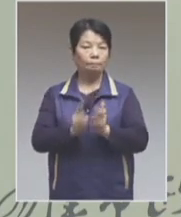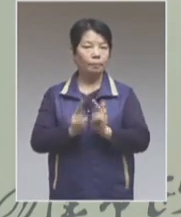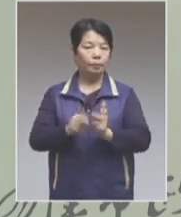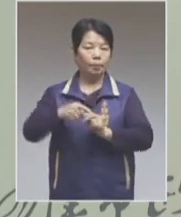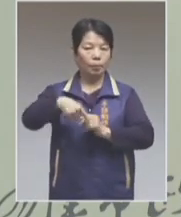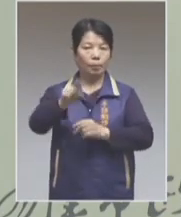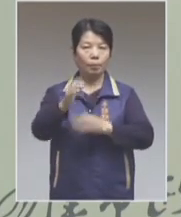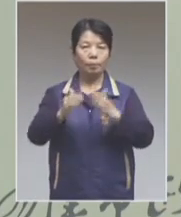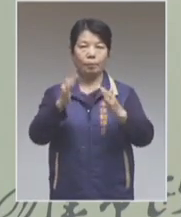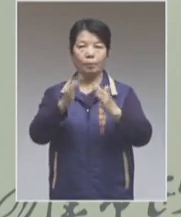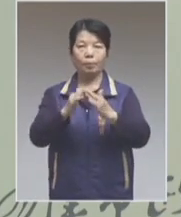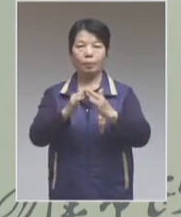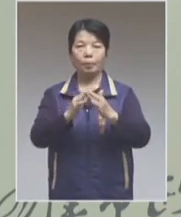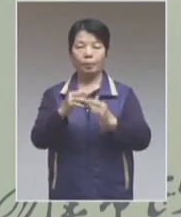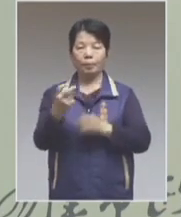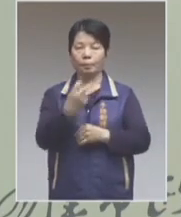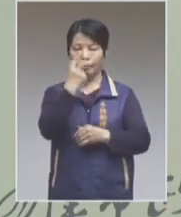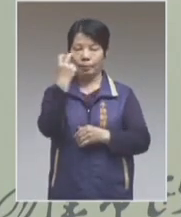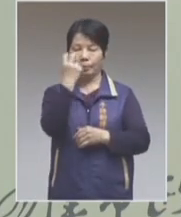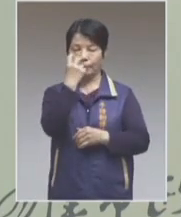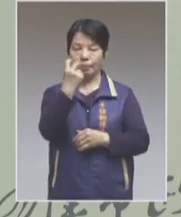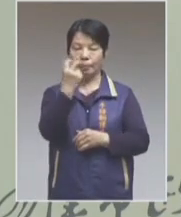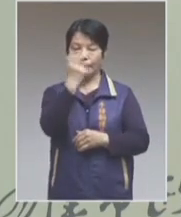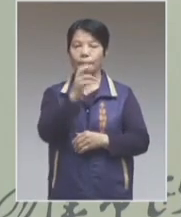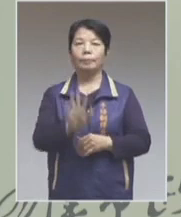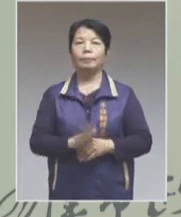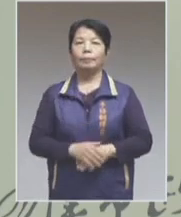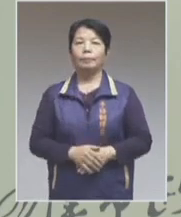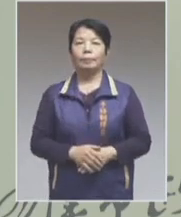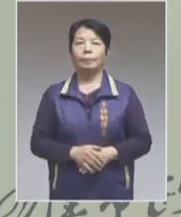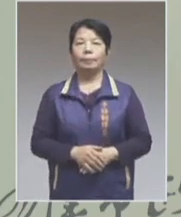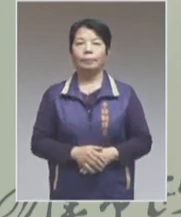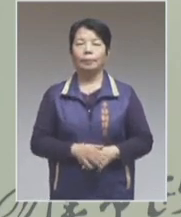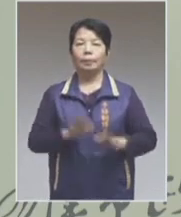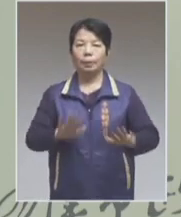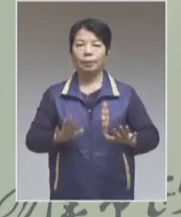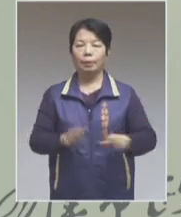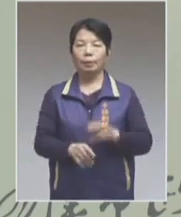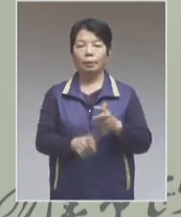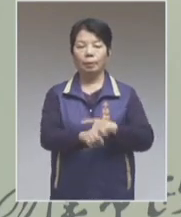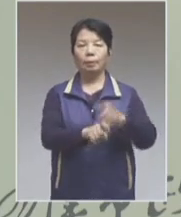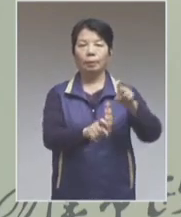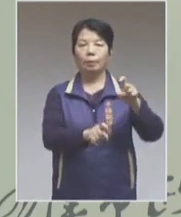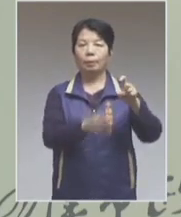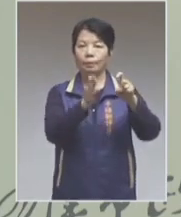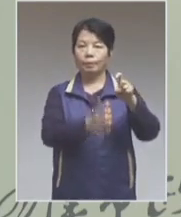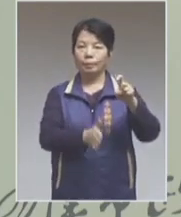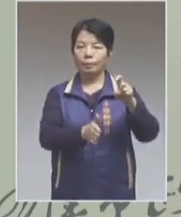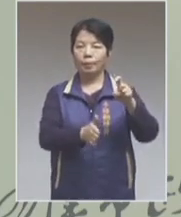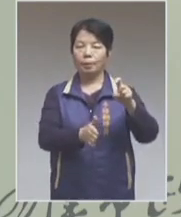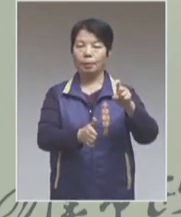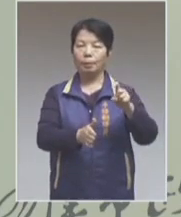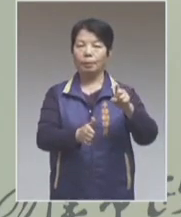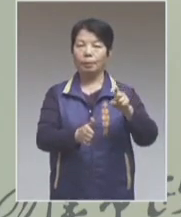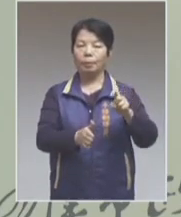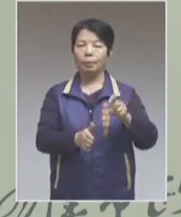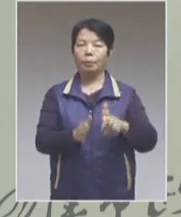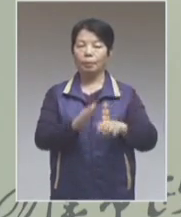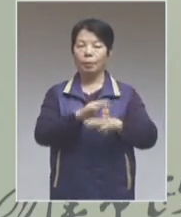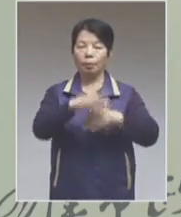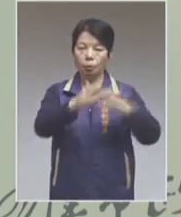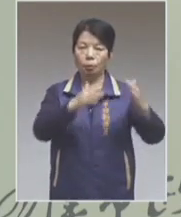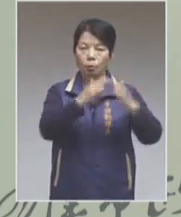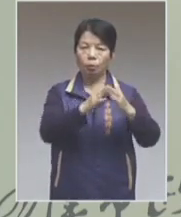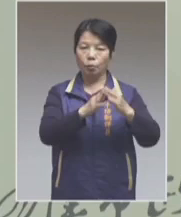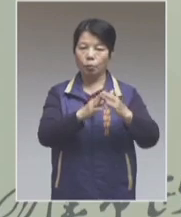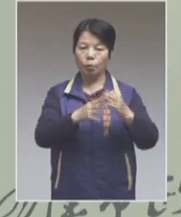学校来进行裁剪，好、哦、所以我们今天到10点半好、哦、我们就会把所有的学校